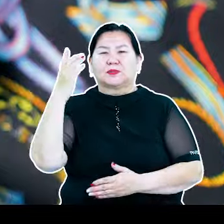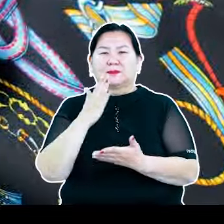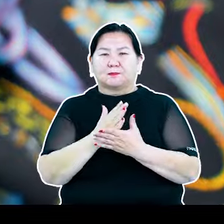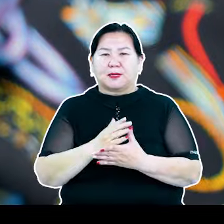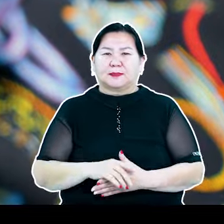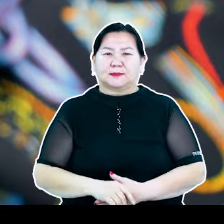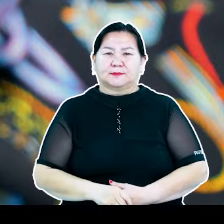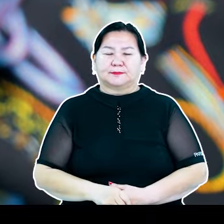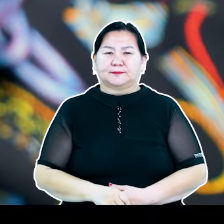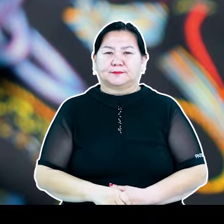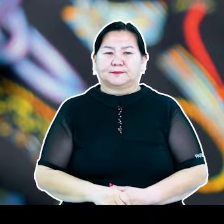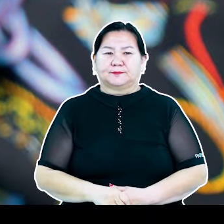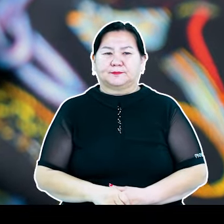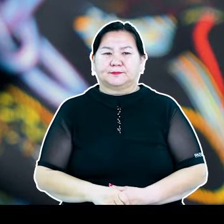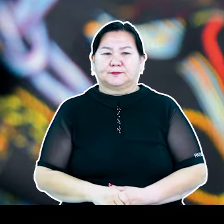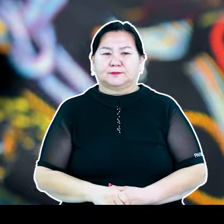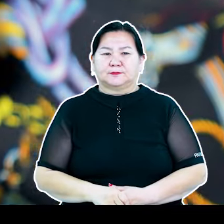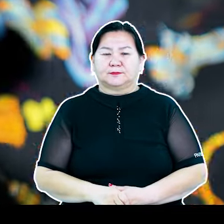байлаа.